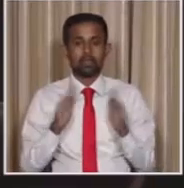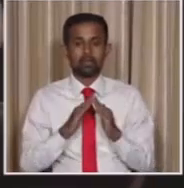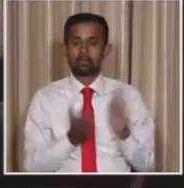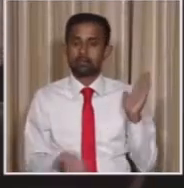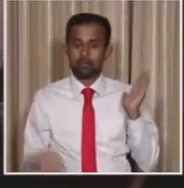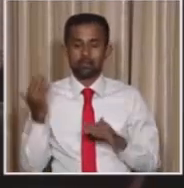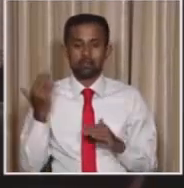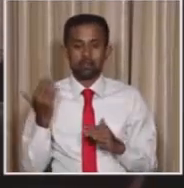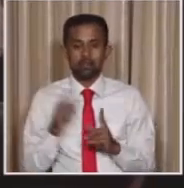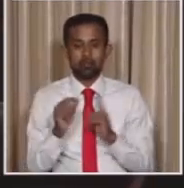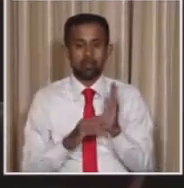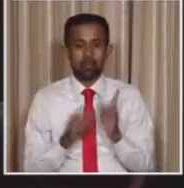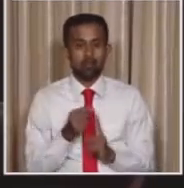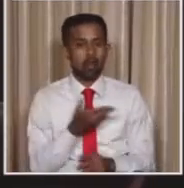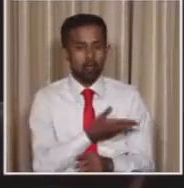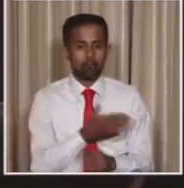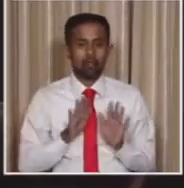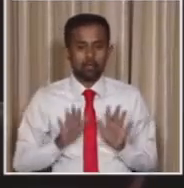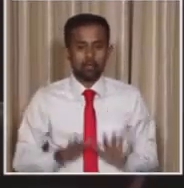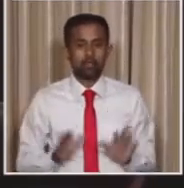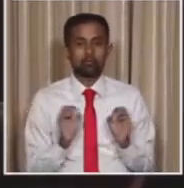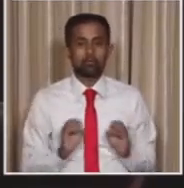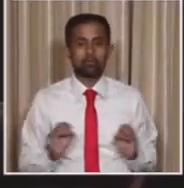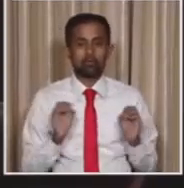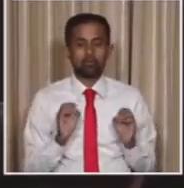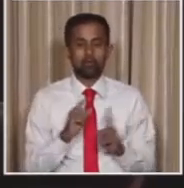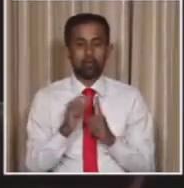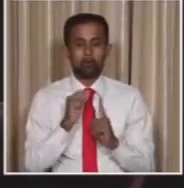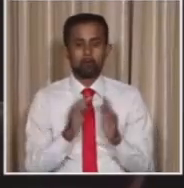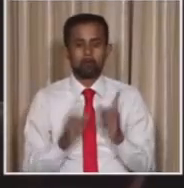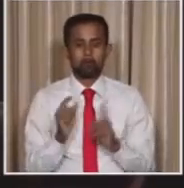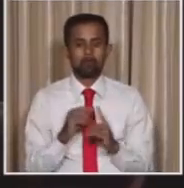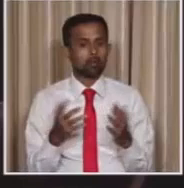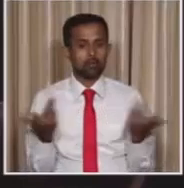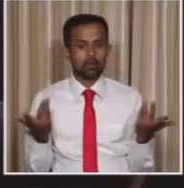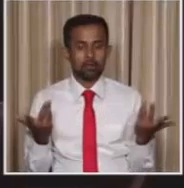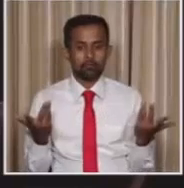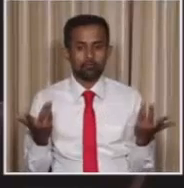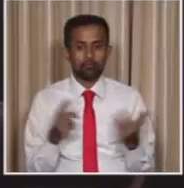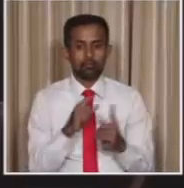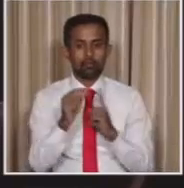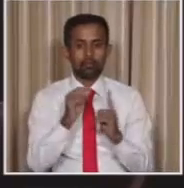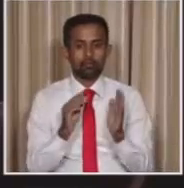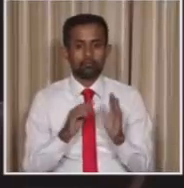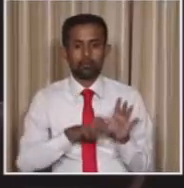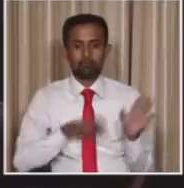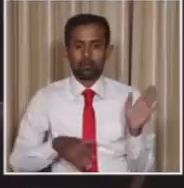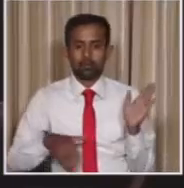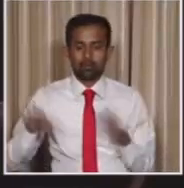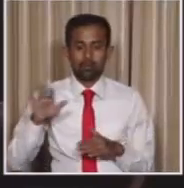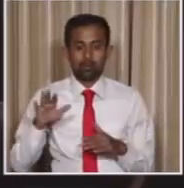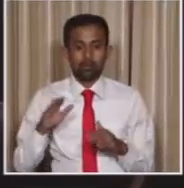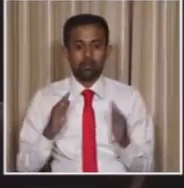මේ අහිංසක මන්ත්‍රීවරු ඉන්නවා ඉන්න තැනක් නැතුව. එයා පාර්ලිමේන්තුවේ මන්ත්‍රීවරයෙක් නෙවෙයි. පාර්ලිමේන්තුවෙන් ඇයින් වෙලා ගිහිල්ලා